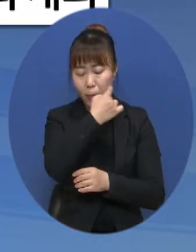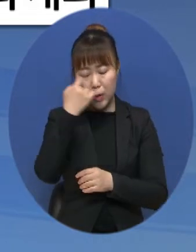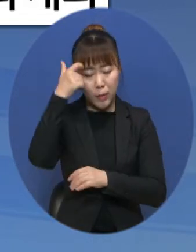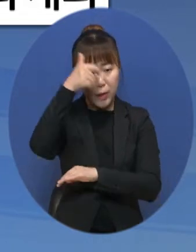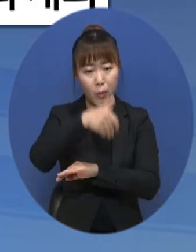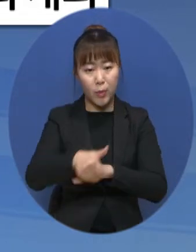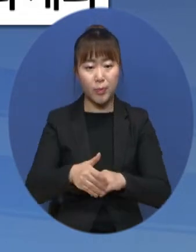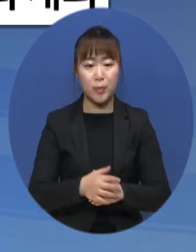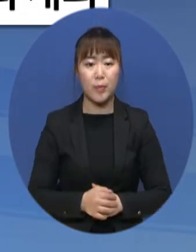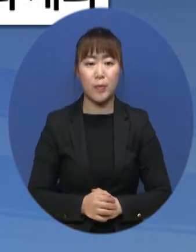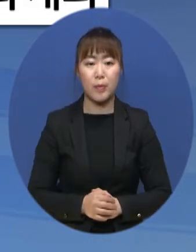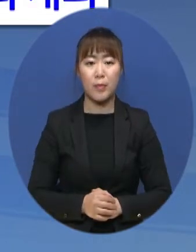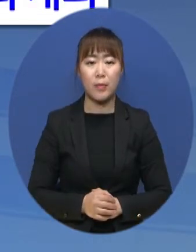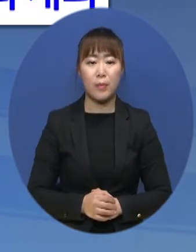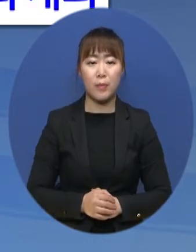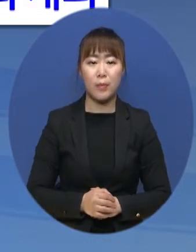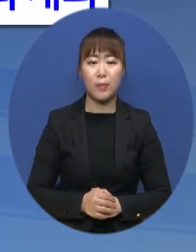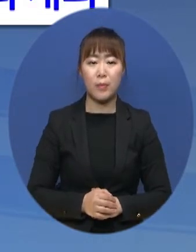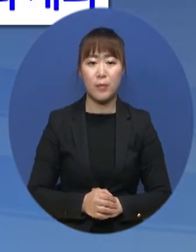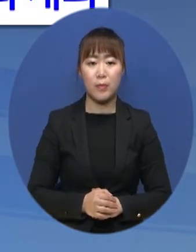예정입니다.